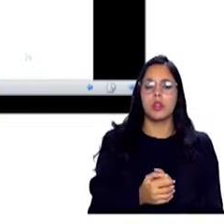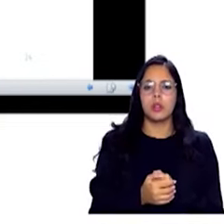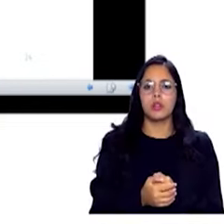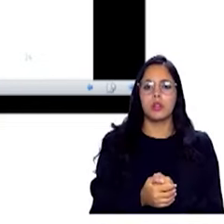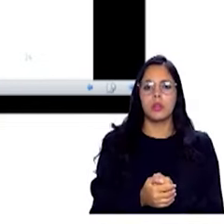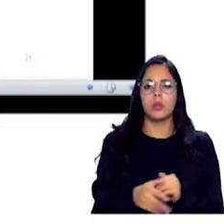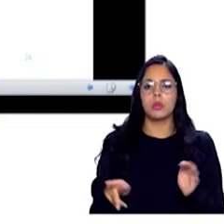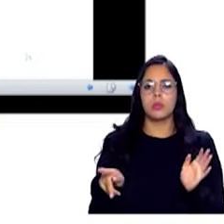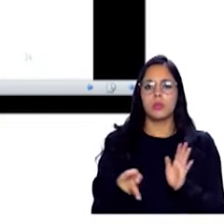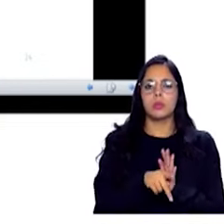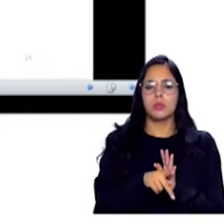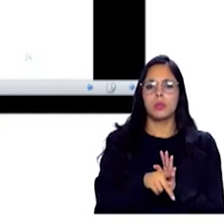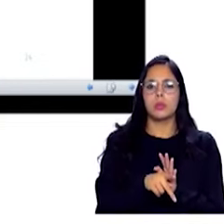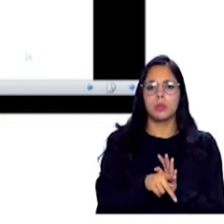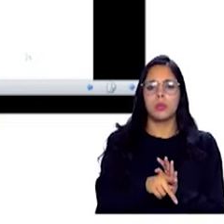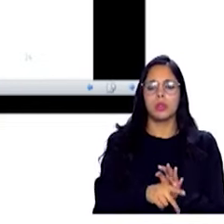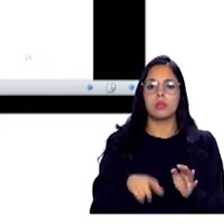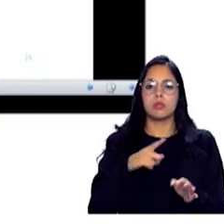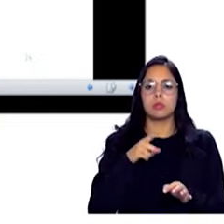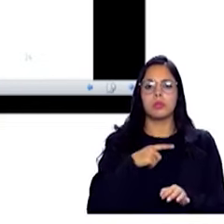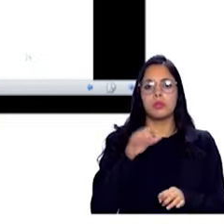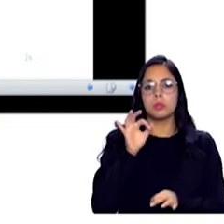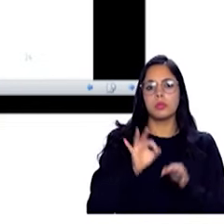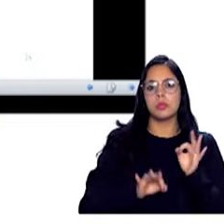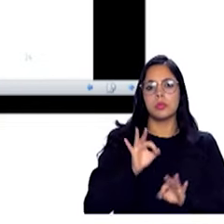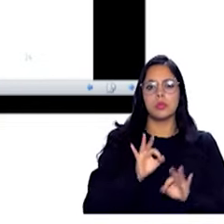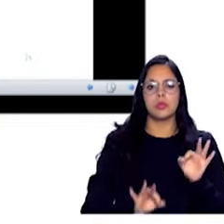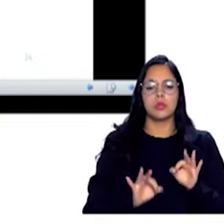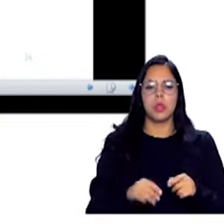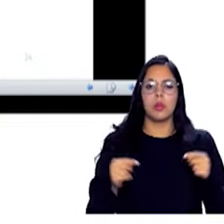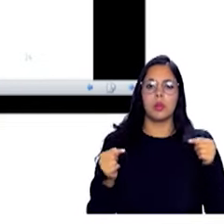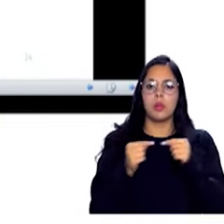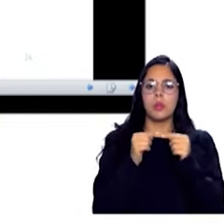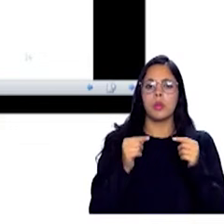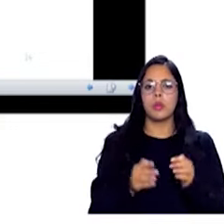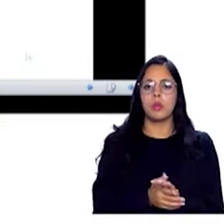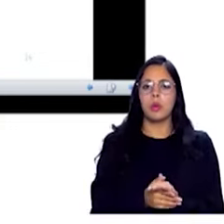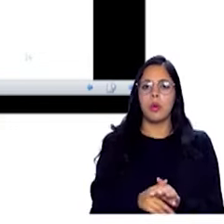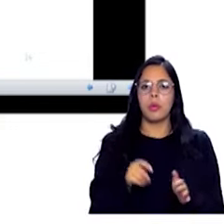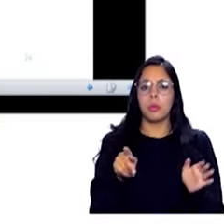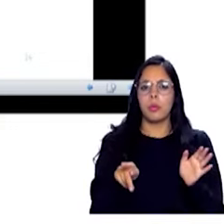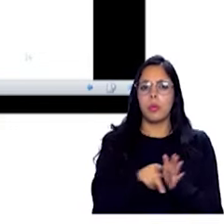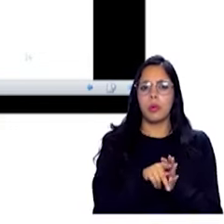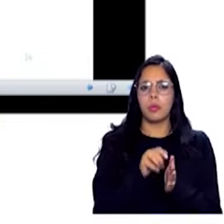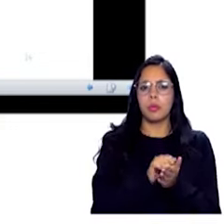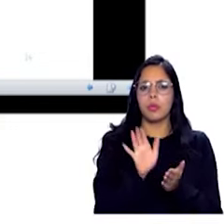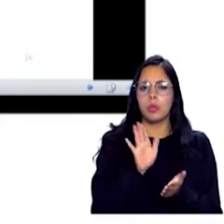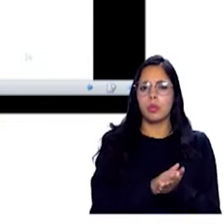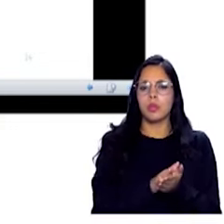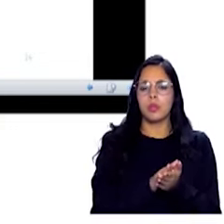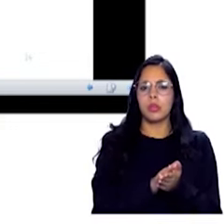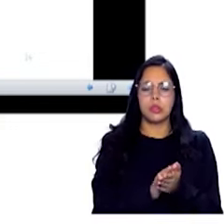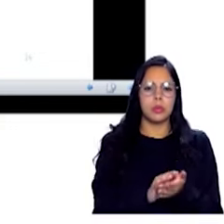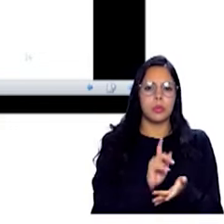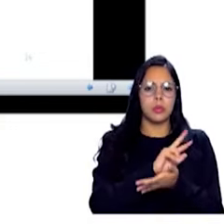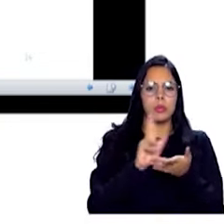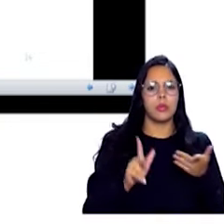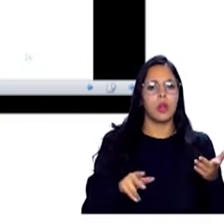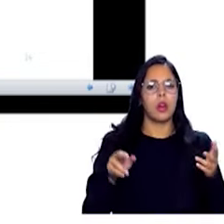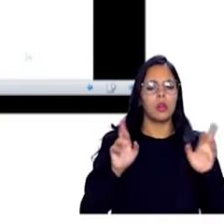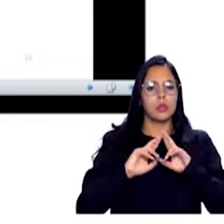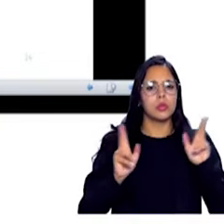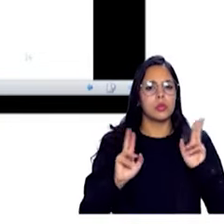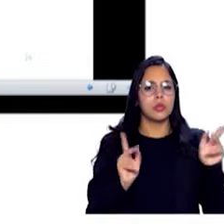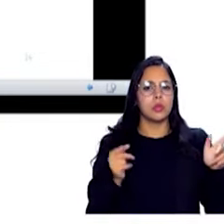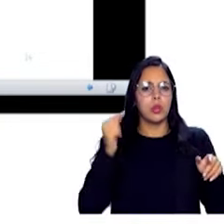nuova Che Non stata Ancora applicata Ma Che potrebbe applic carsi a una pluralità di controversia proprio quest'ultima ipotesi quella